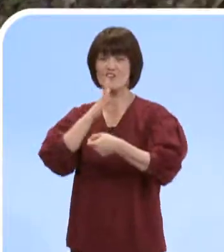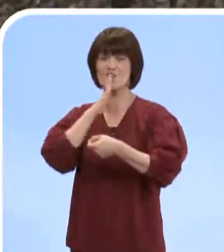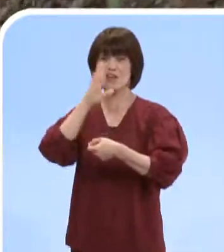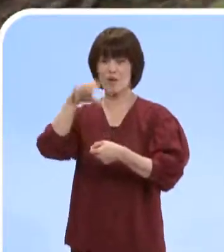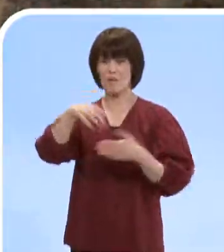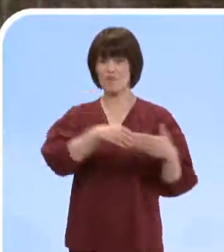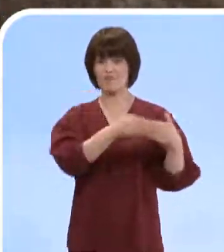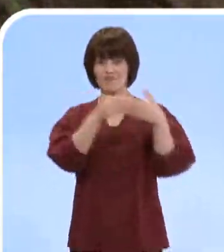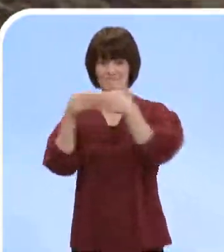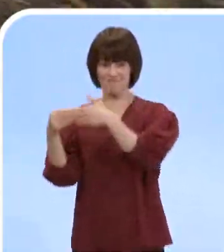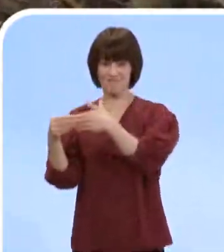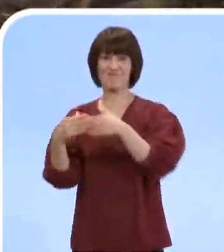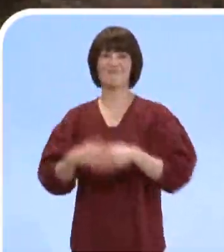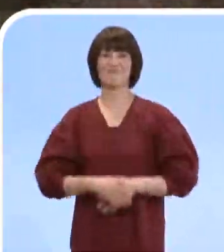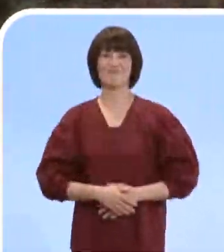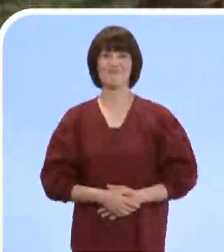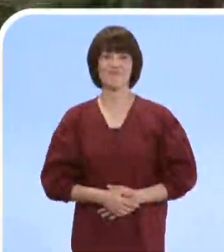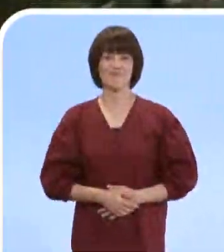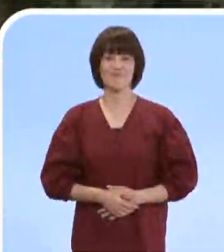もらいました。